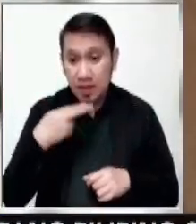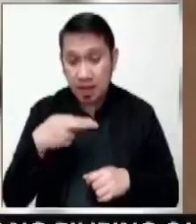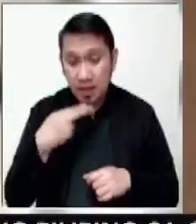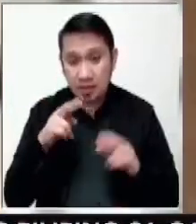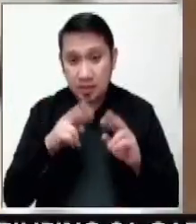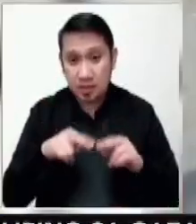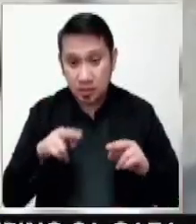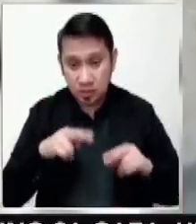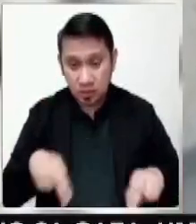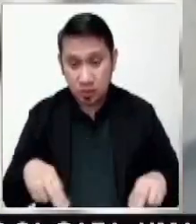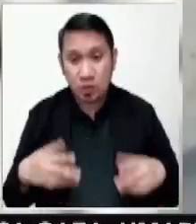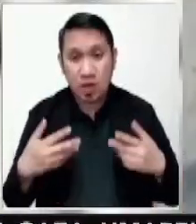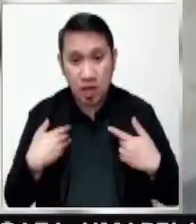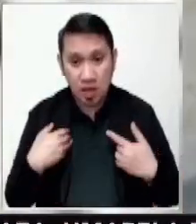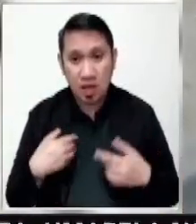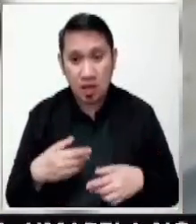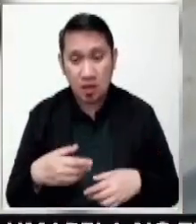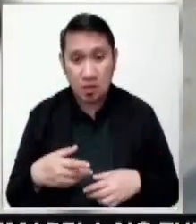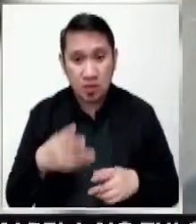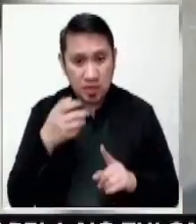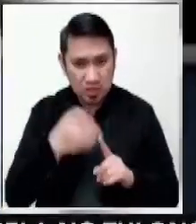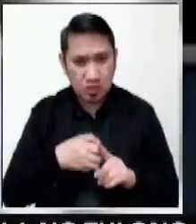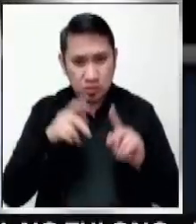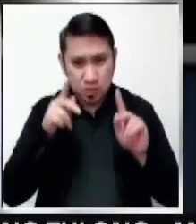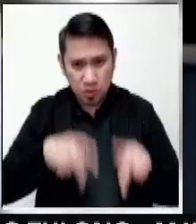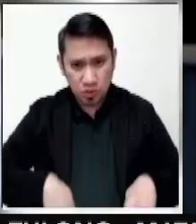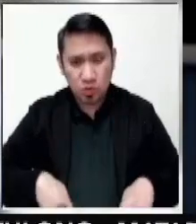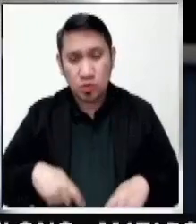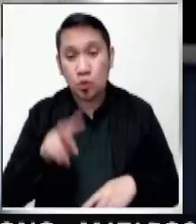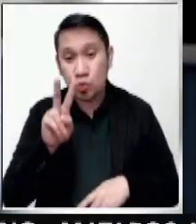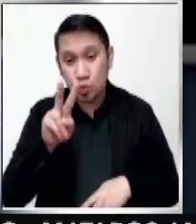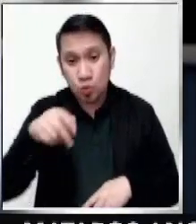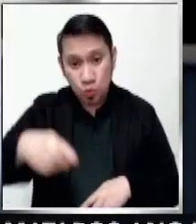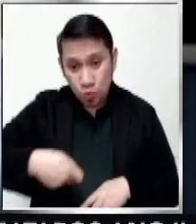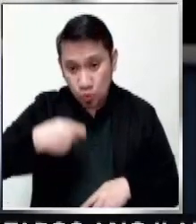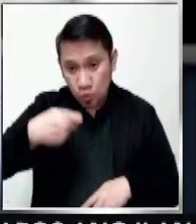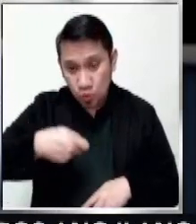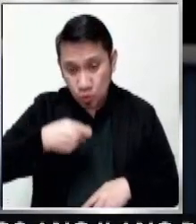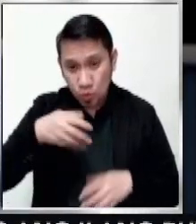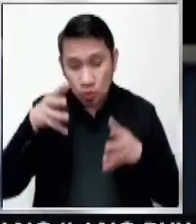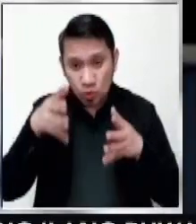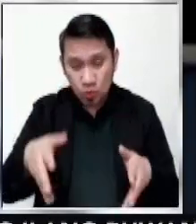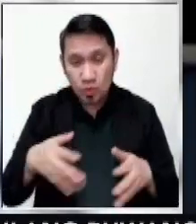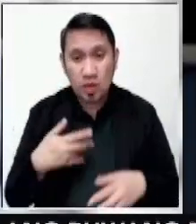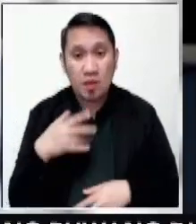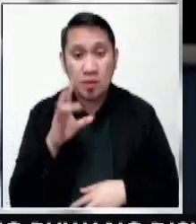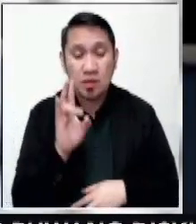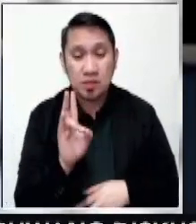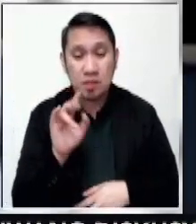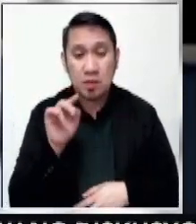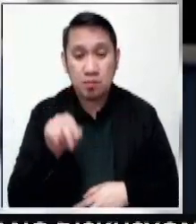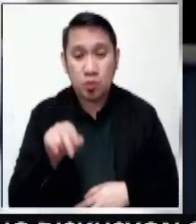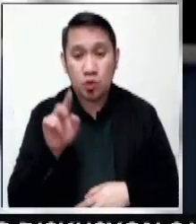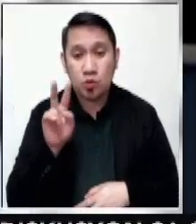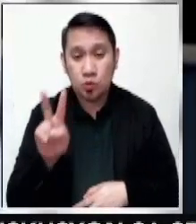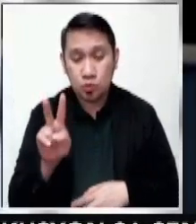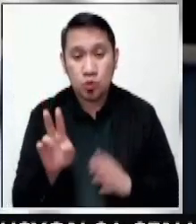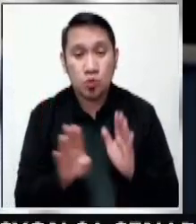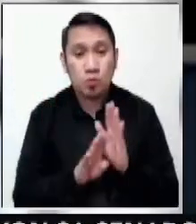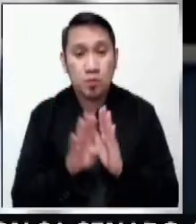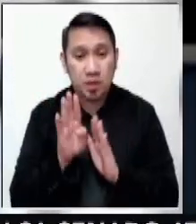kanin ang nasasayang ng kada tao araw-araw katumbas daw ito ng 7.2 bilon na kaya na sanang